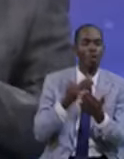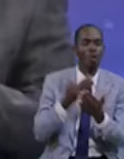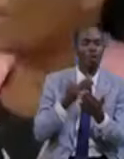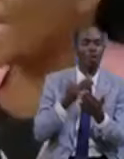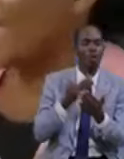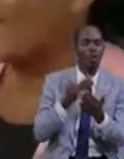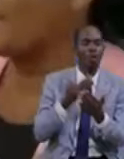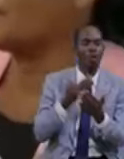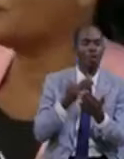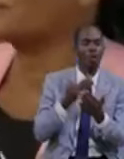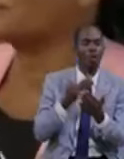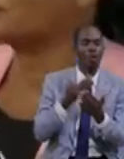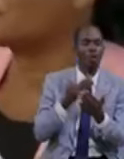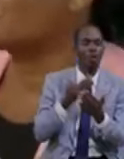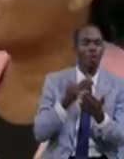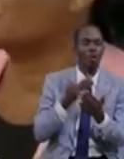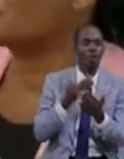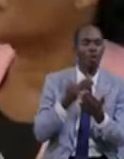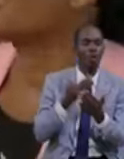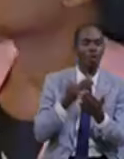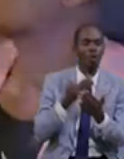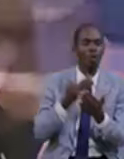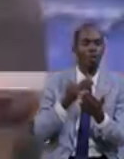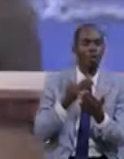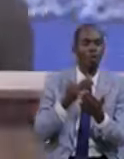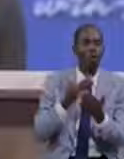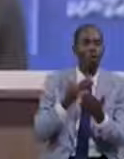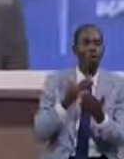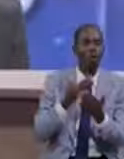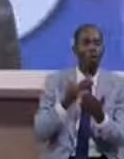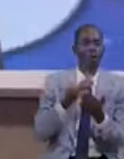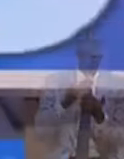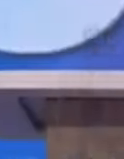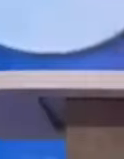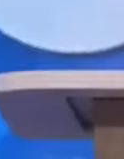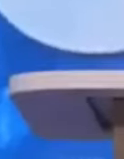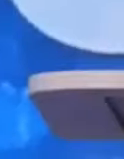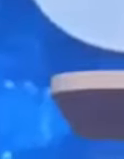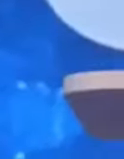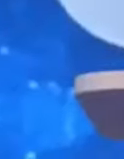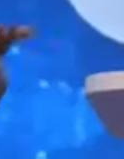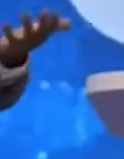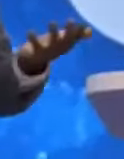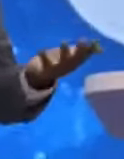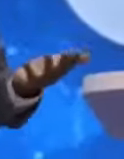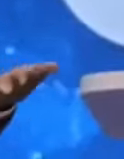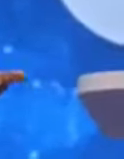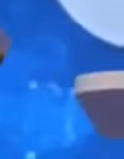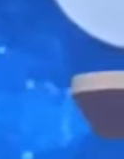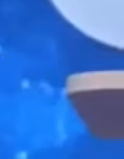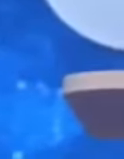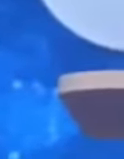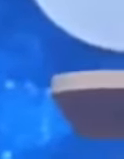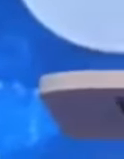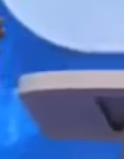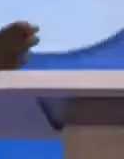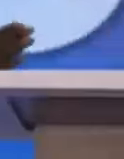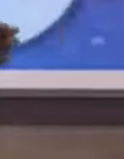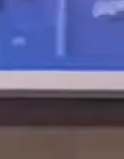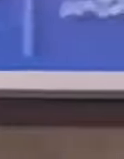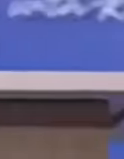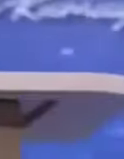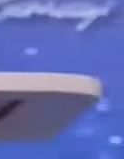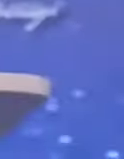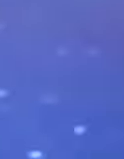à merveille par rapport à tout ce que tu veux pour avoir tes repas quotidiens pour